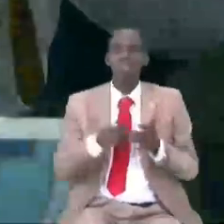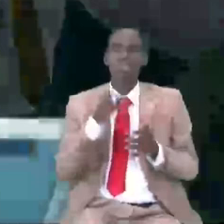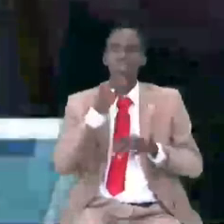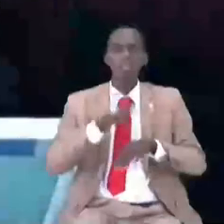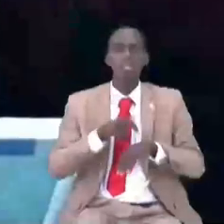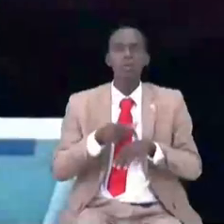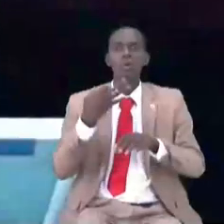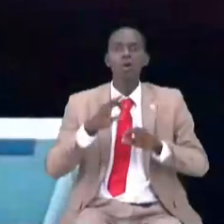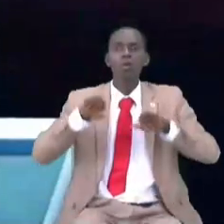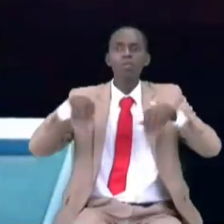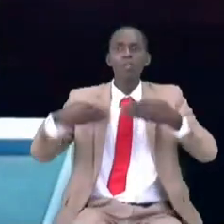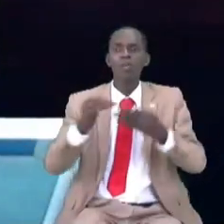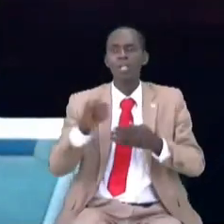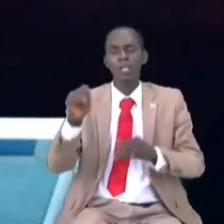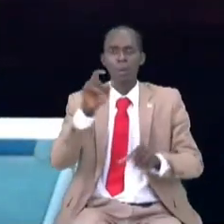prédication.